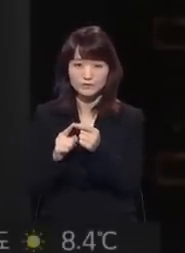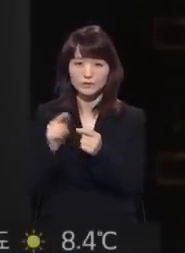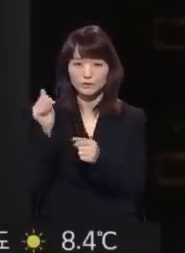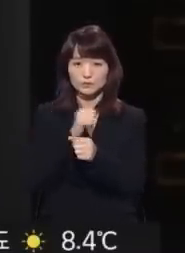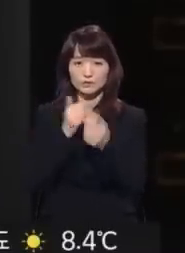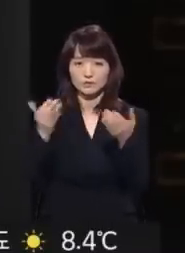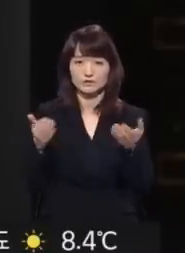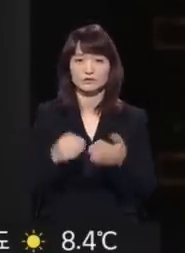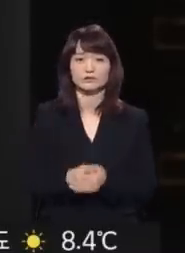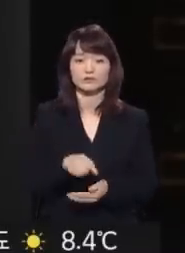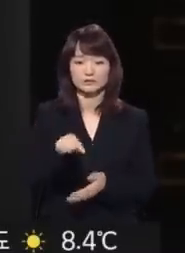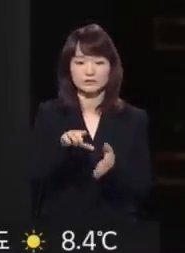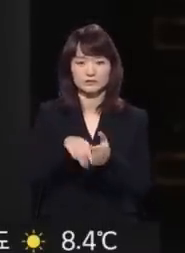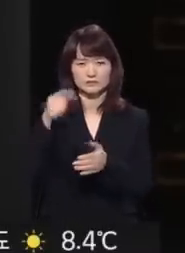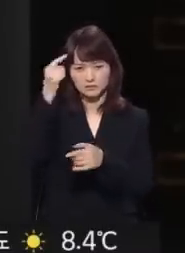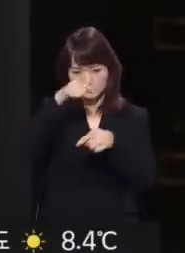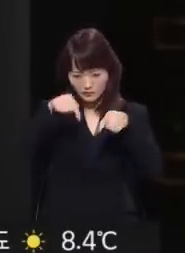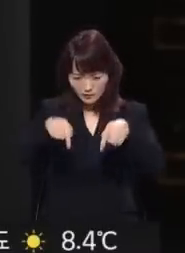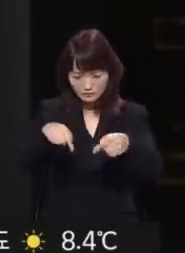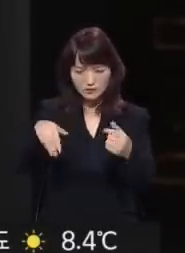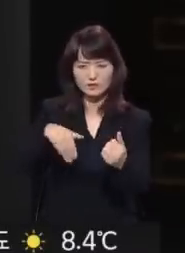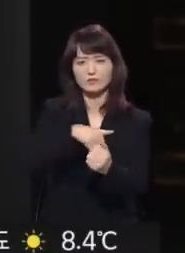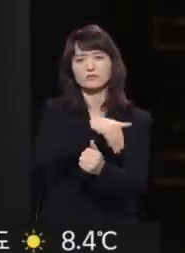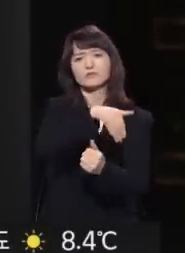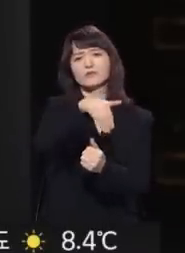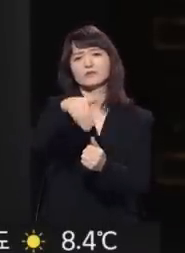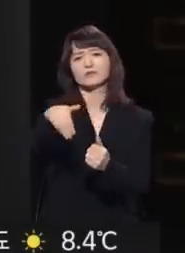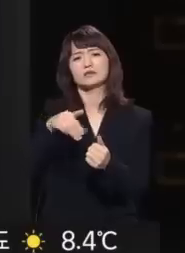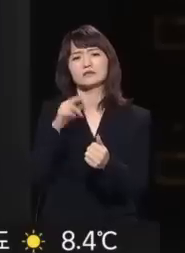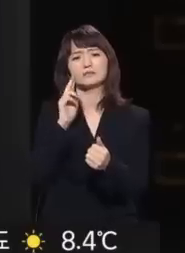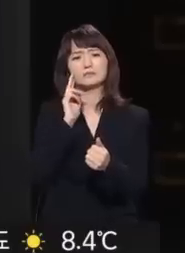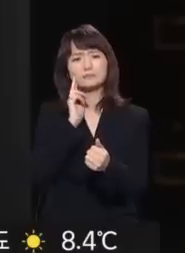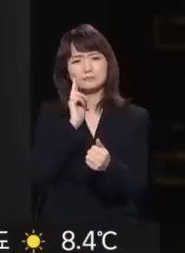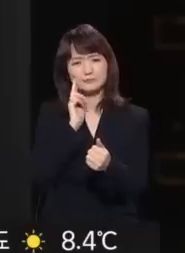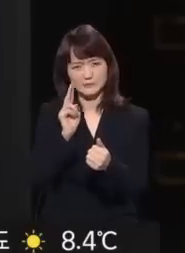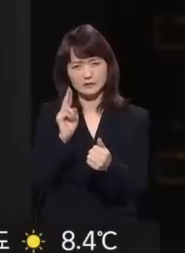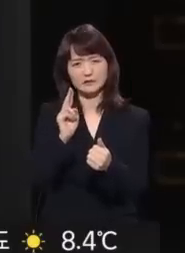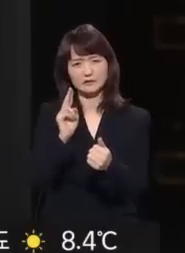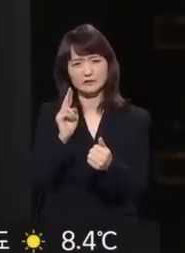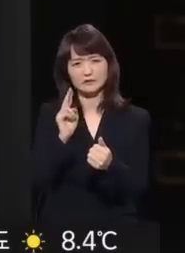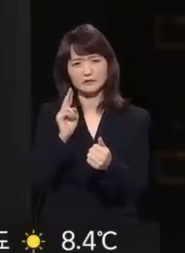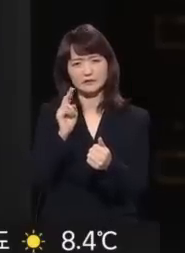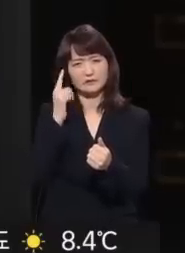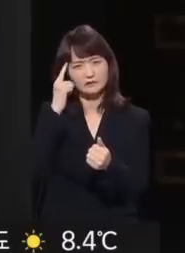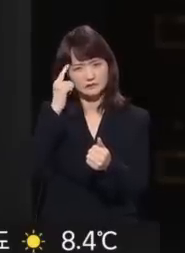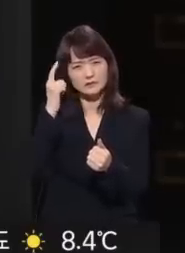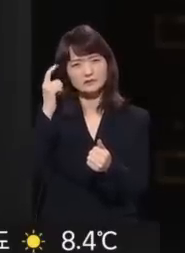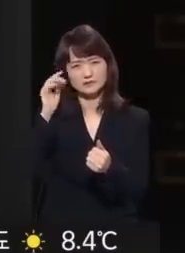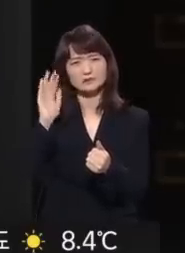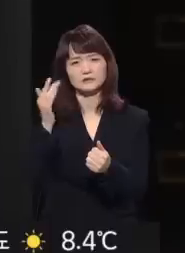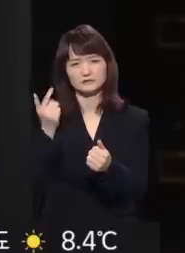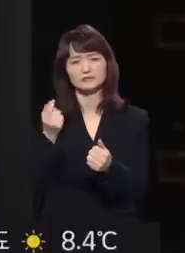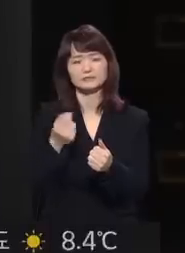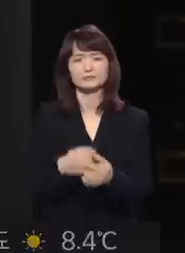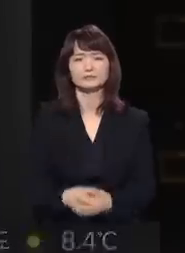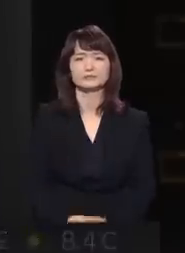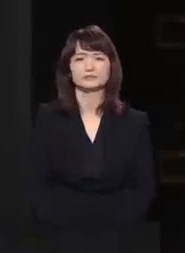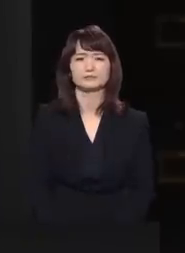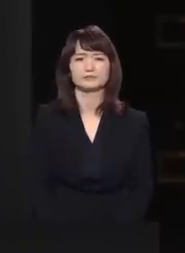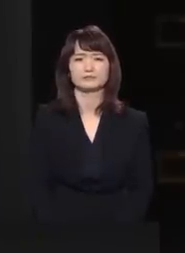당시이 면접장의 분위기가 얼마나 정말 참담했을지가 다 이렇게 상상이 되실 거라고 생각합니다